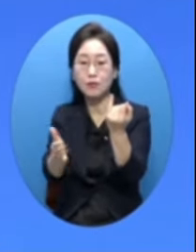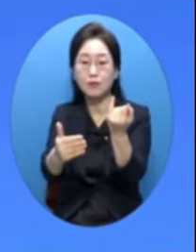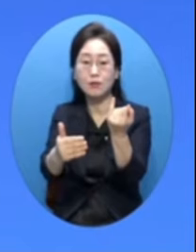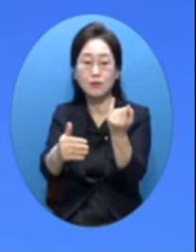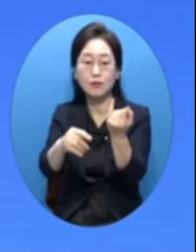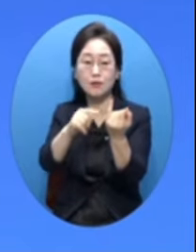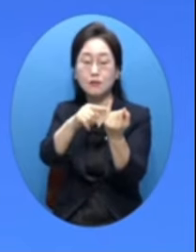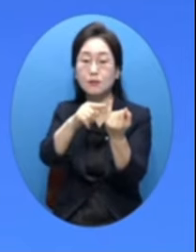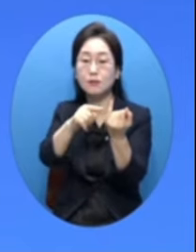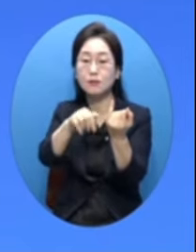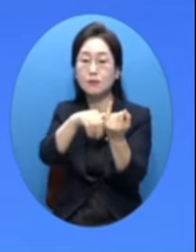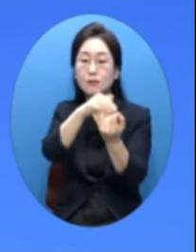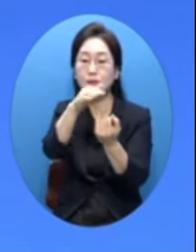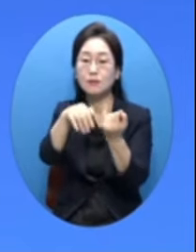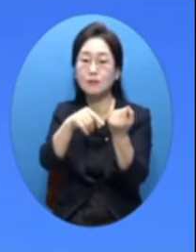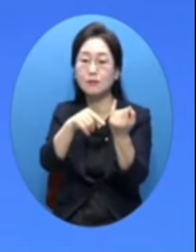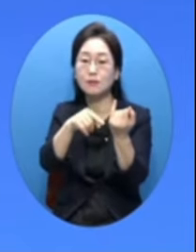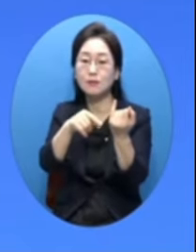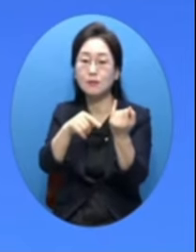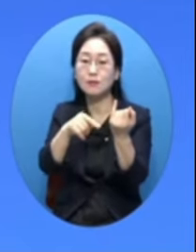미국에서